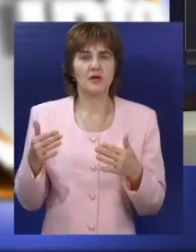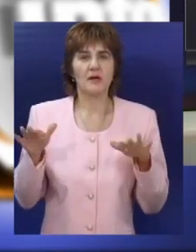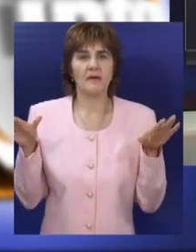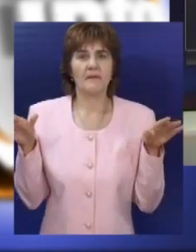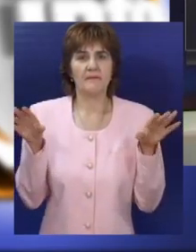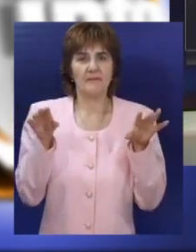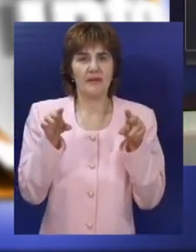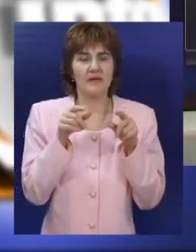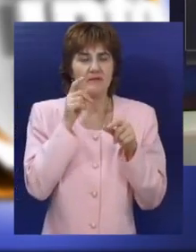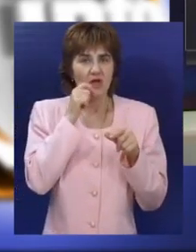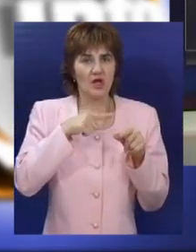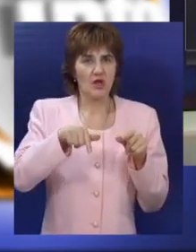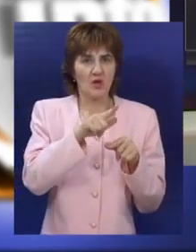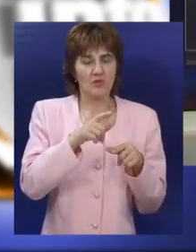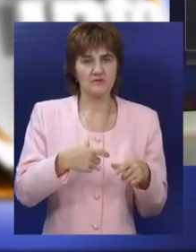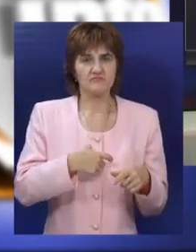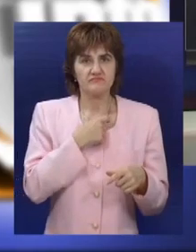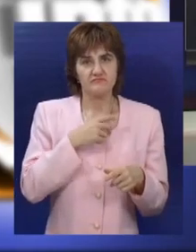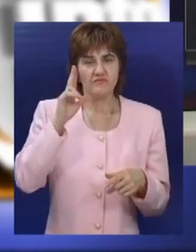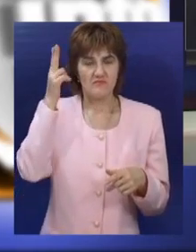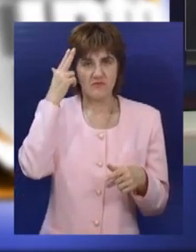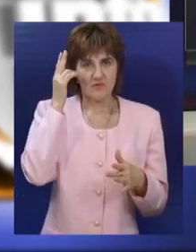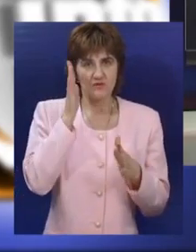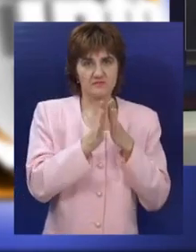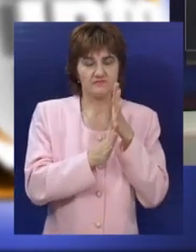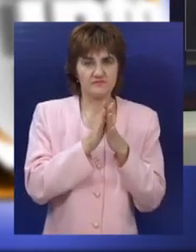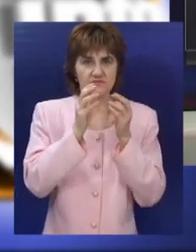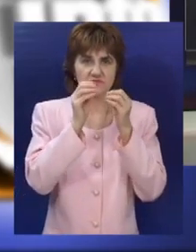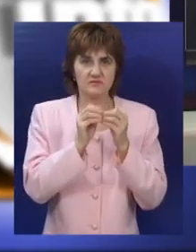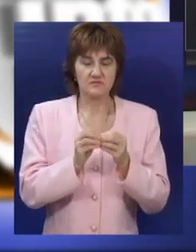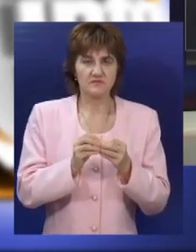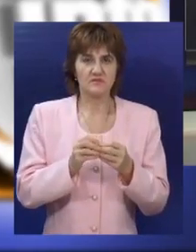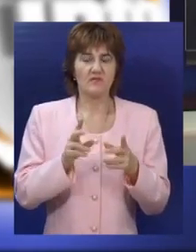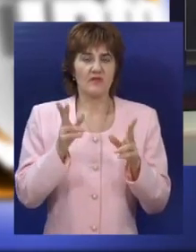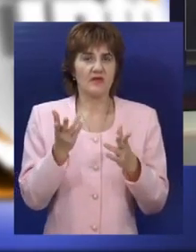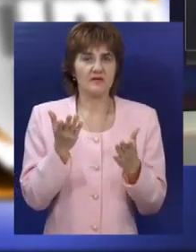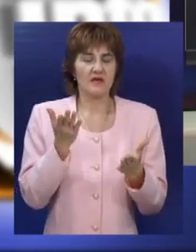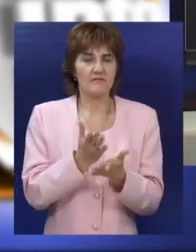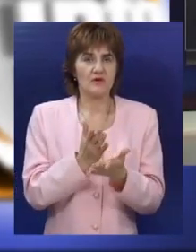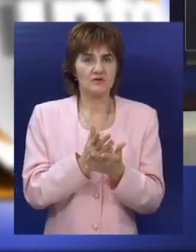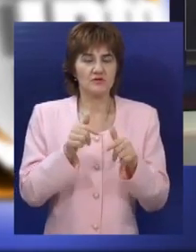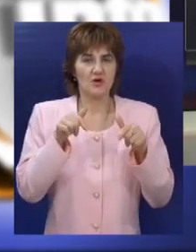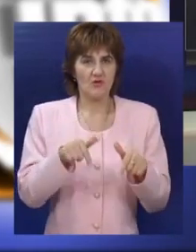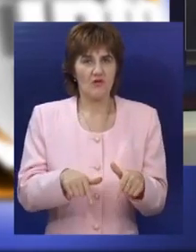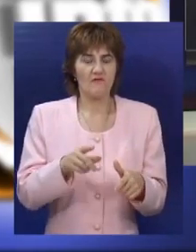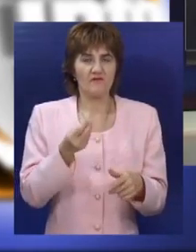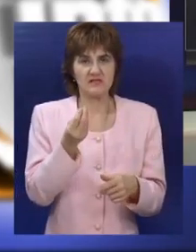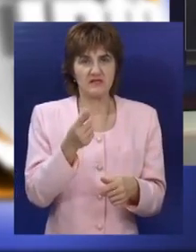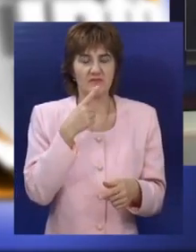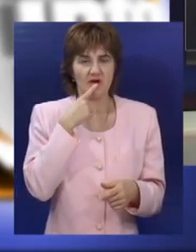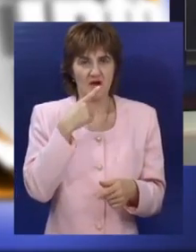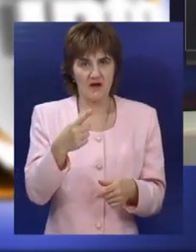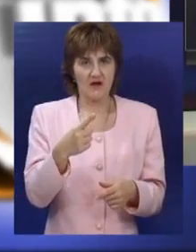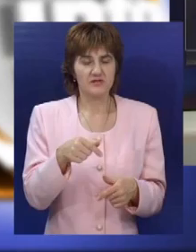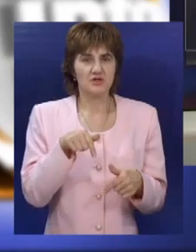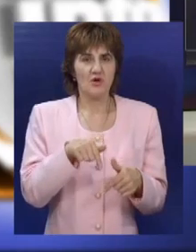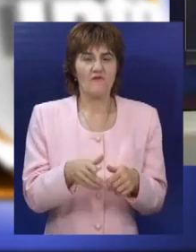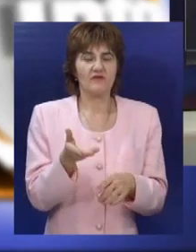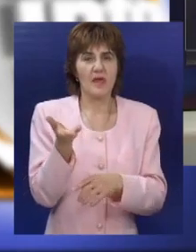biroa koji su zajednički realizovali Turistička organizacija grada Subotica i Kongresni biro Srbije uz podršku